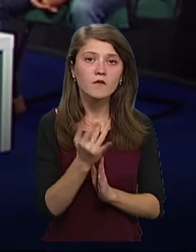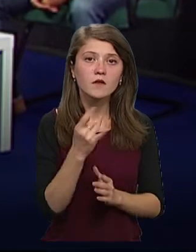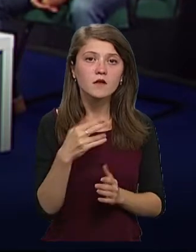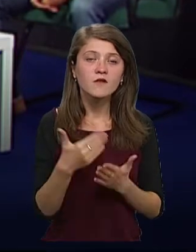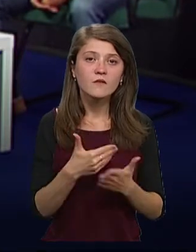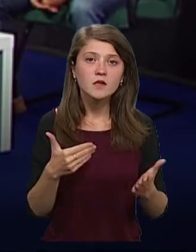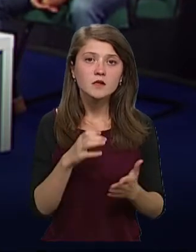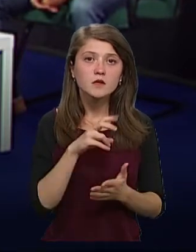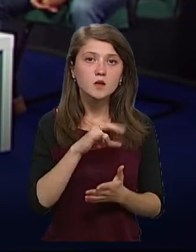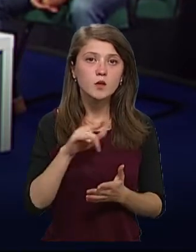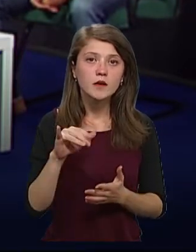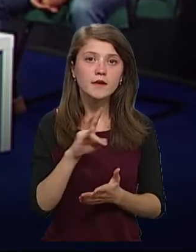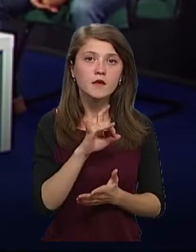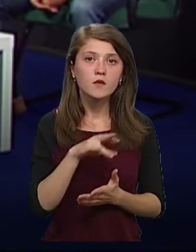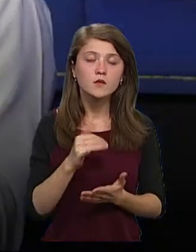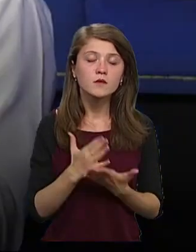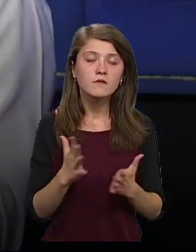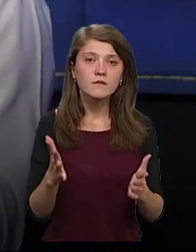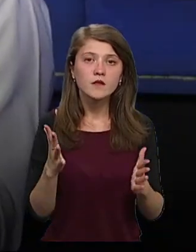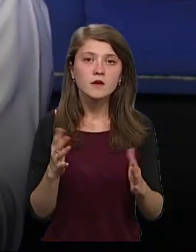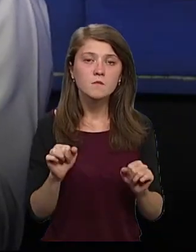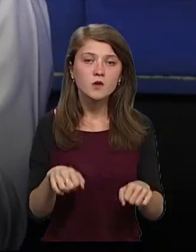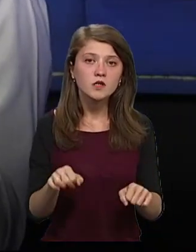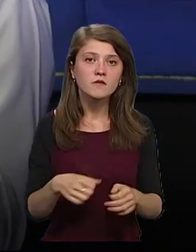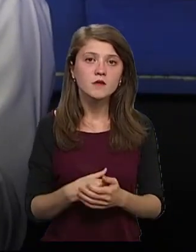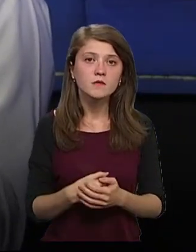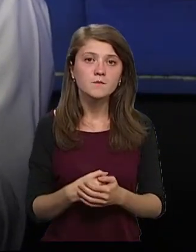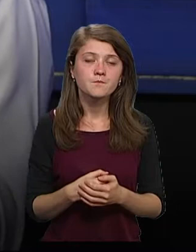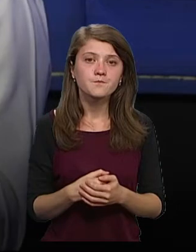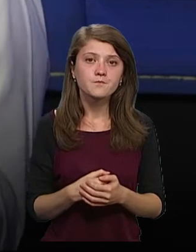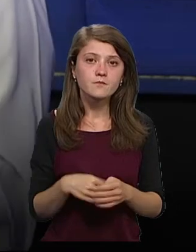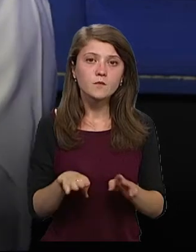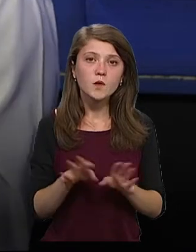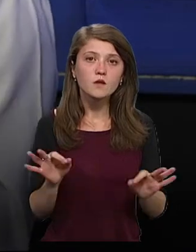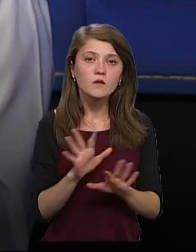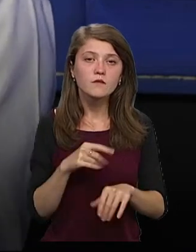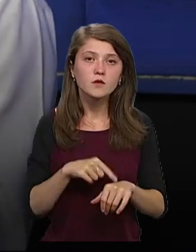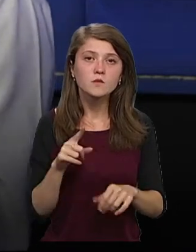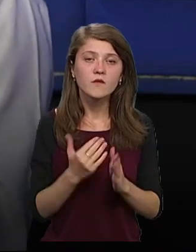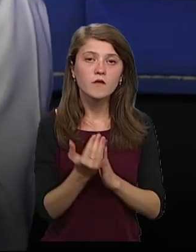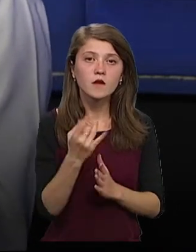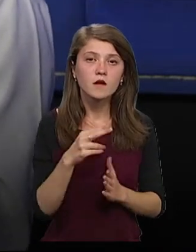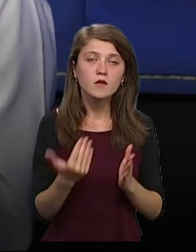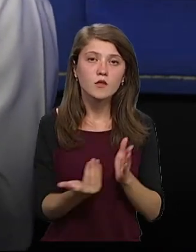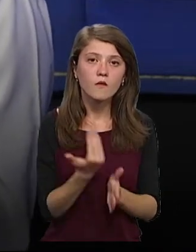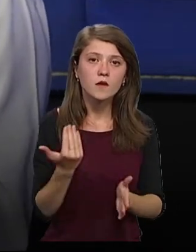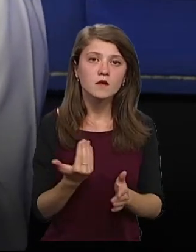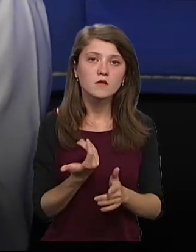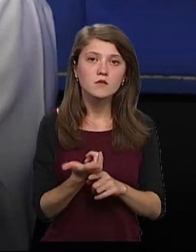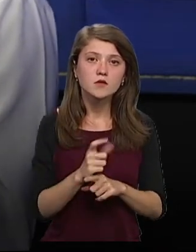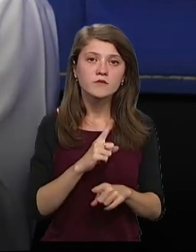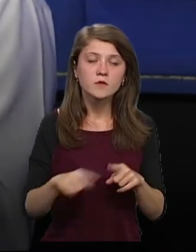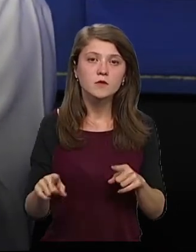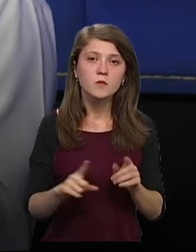«Слуги народу». Сьогодні є колосальні можливості. Це, ну, такого ми ніколи не відчували, щоб Верховна Рада нова дуже швидко